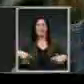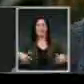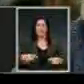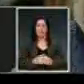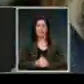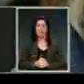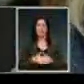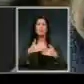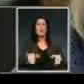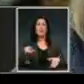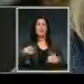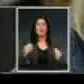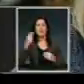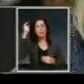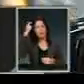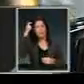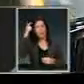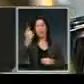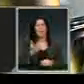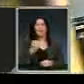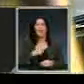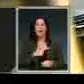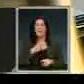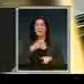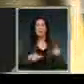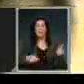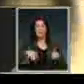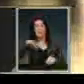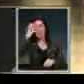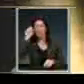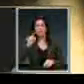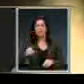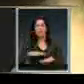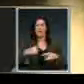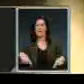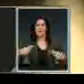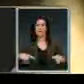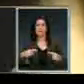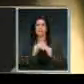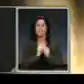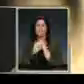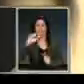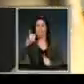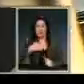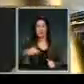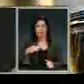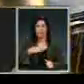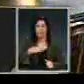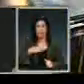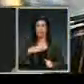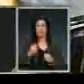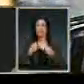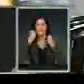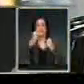לקח לי חצי שנה לקלוט בכלל שהוא יושב על כיסא גלגלים. ביציאה הראשונה שלנו נסענו לראש הנקרה, והוא החליט שהוא עולה